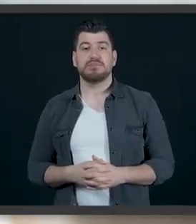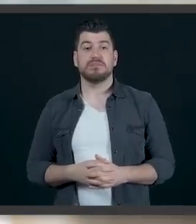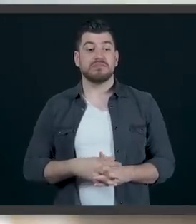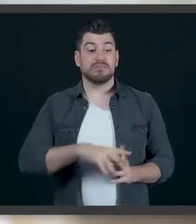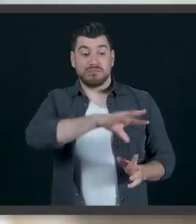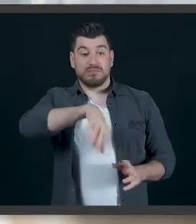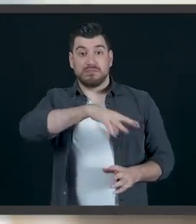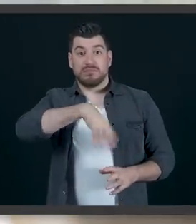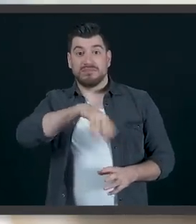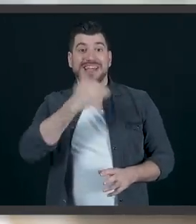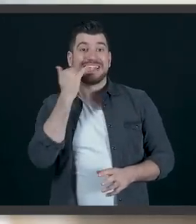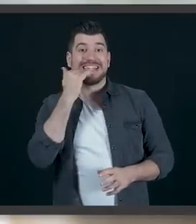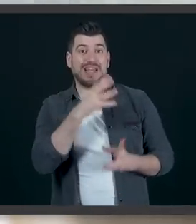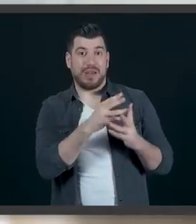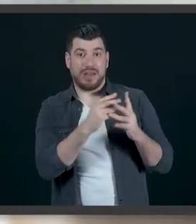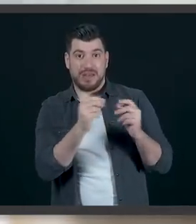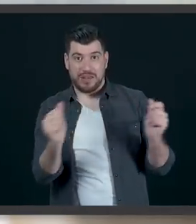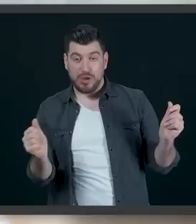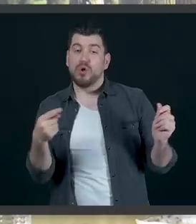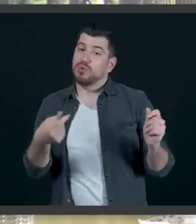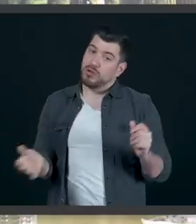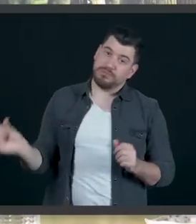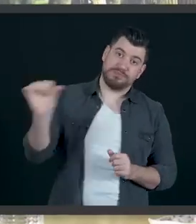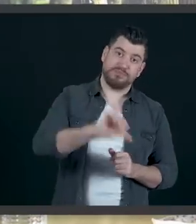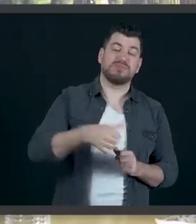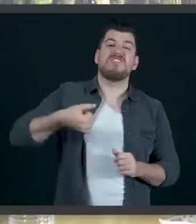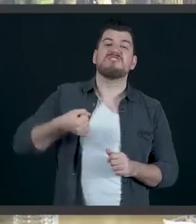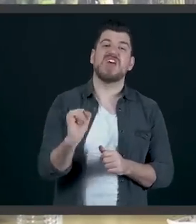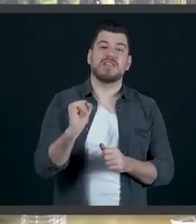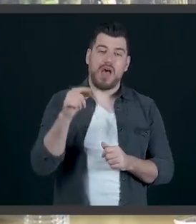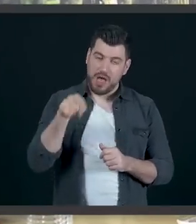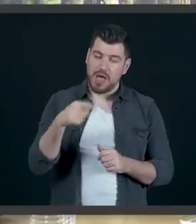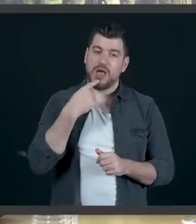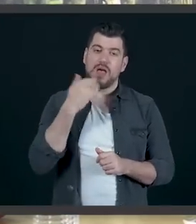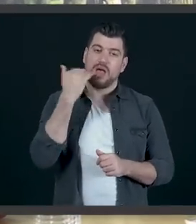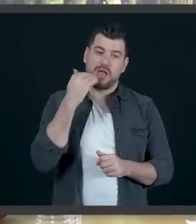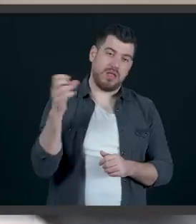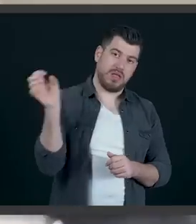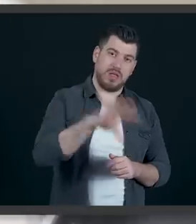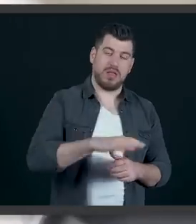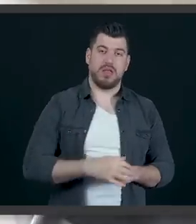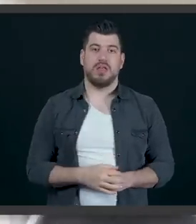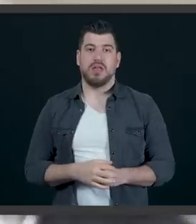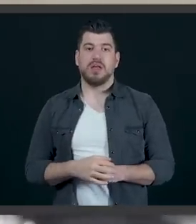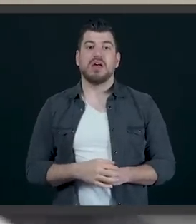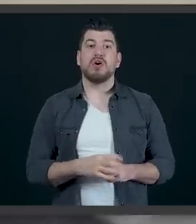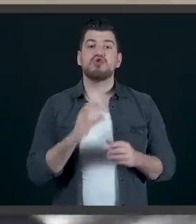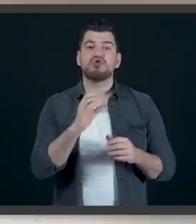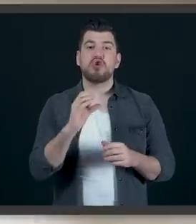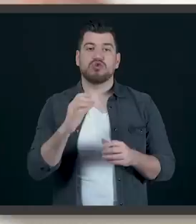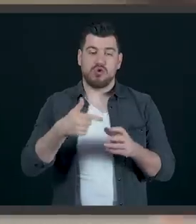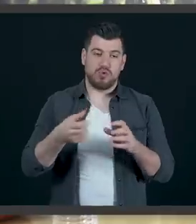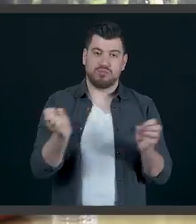Με το που διαλυθεί το κίτρινο τυρί, τότε προσθέτουμε τη φέτα σε κομμάτια, χοντρά κομμάτια. Κοιτάξτε, δεν